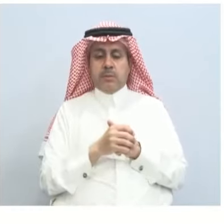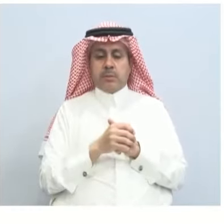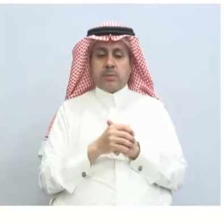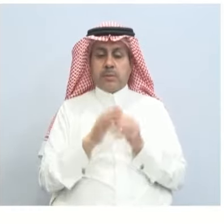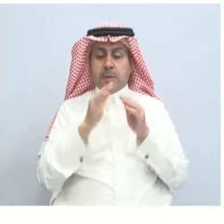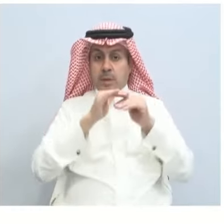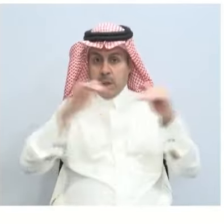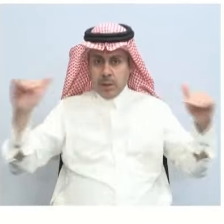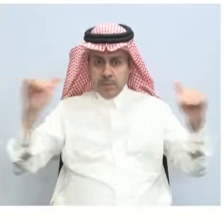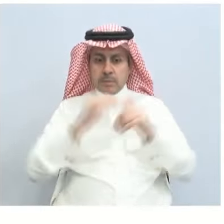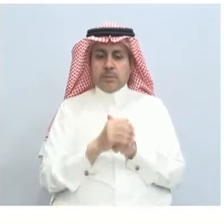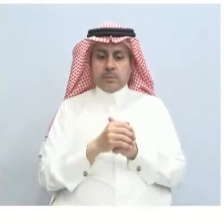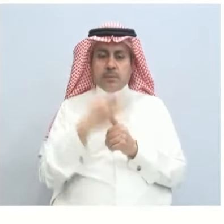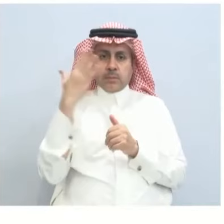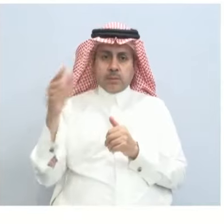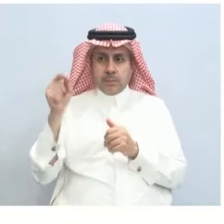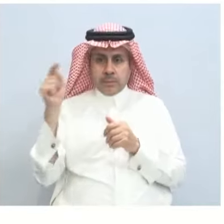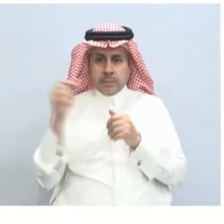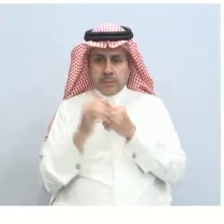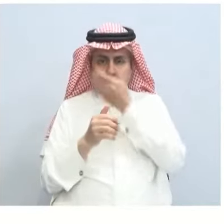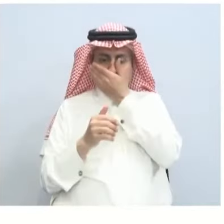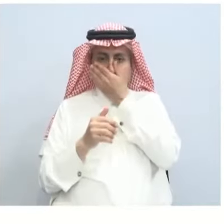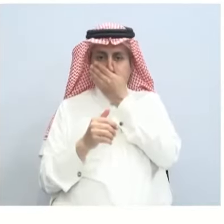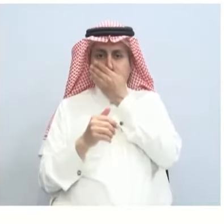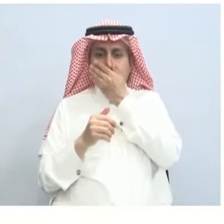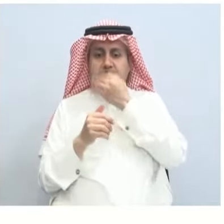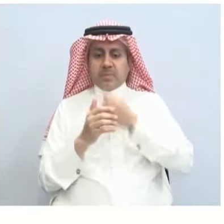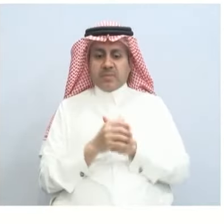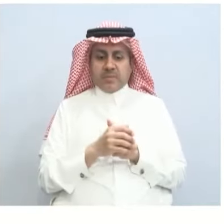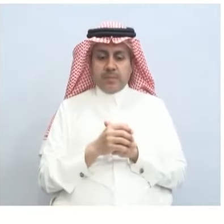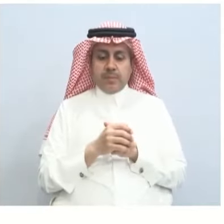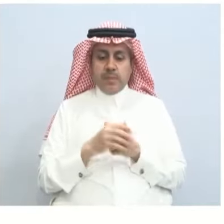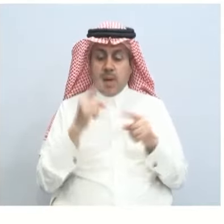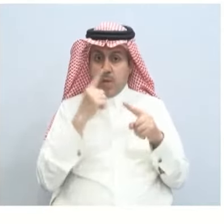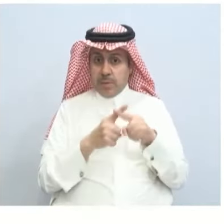فبالتالي هي 5 وصفر الان نقوم بالضرب الداخلي